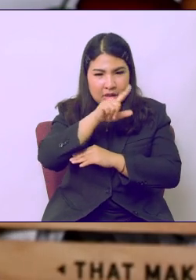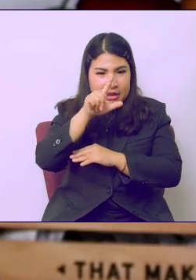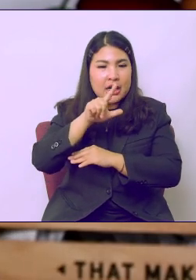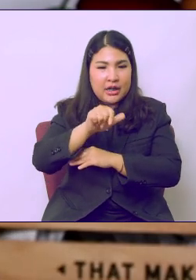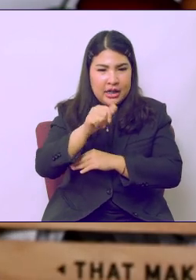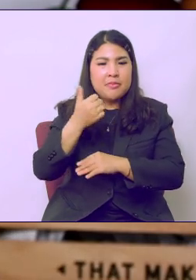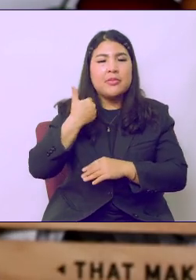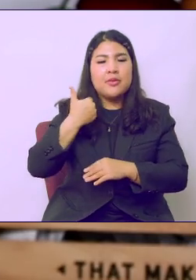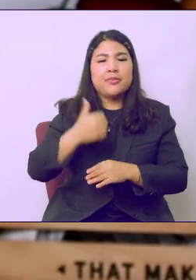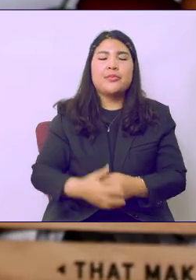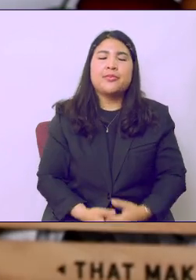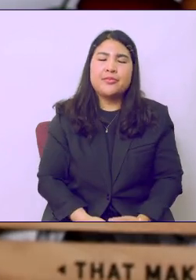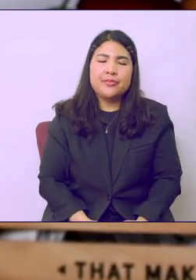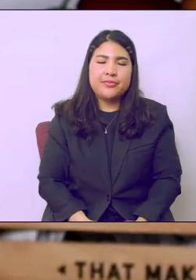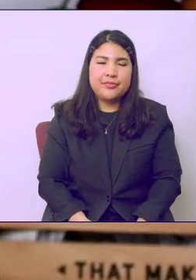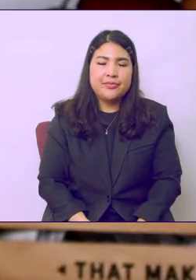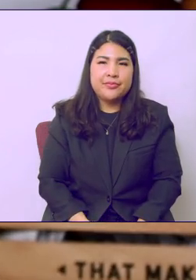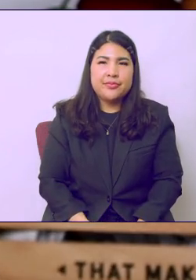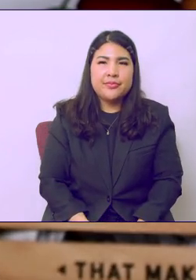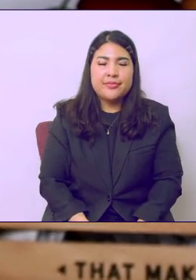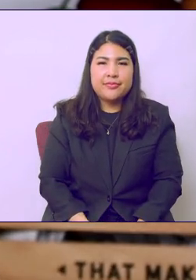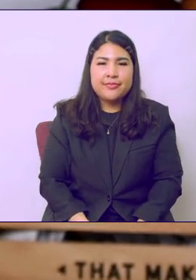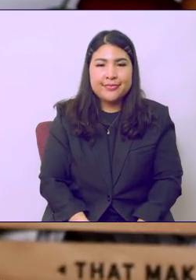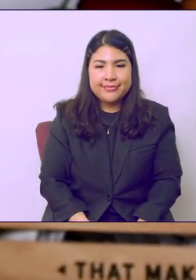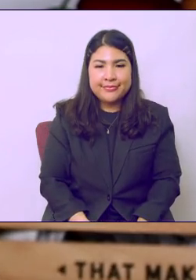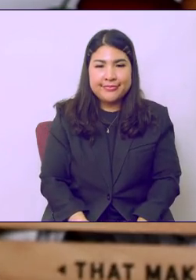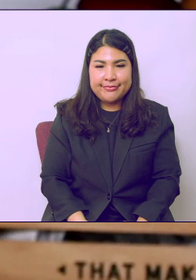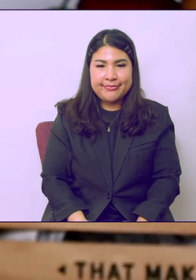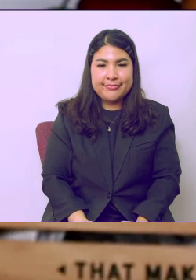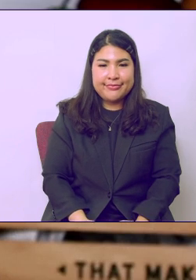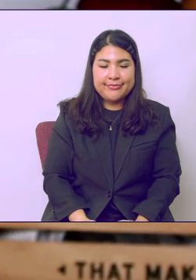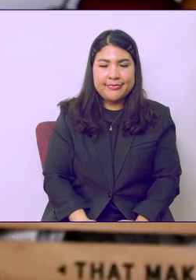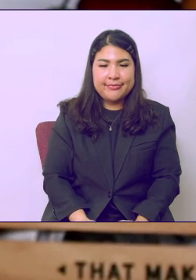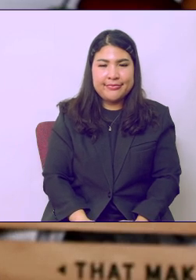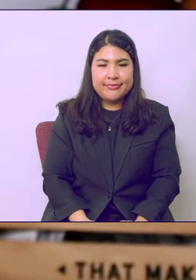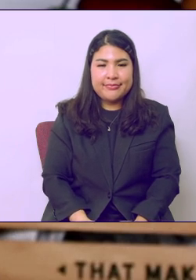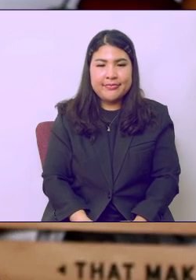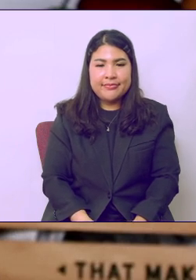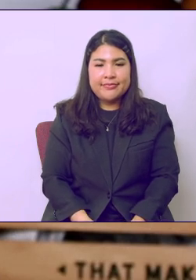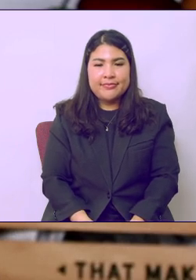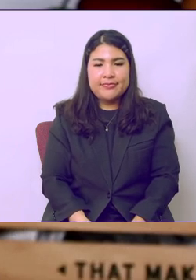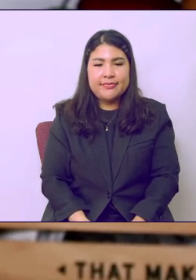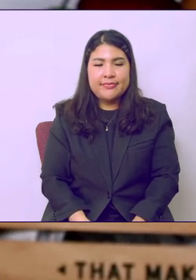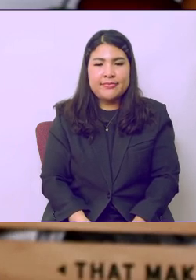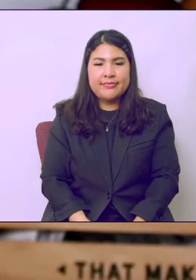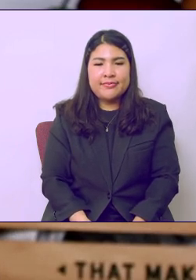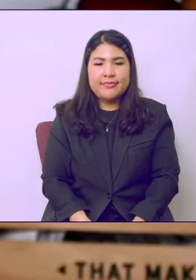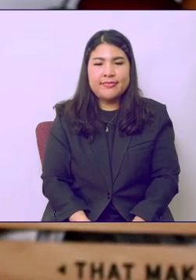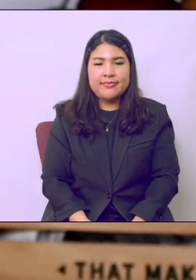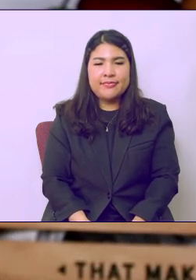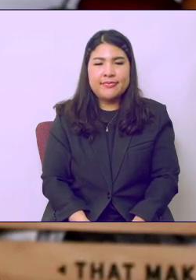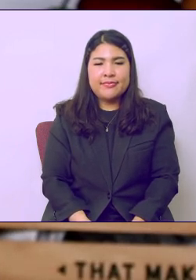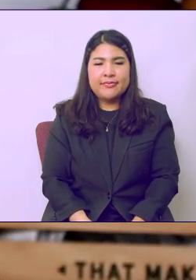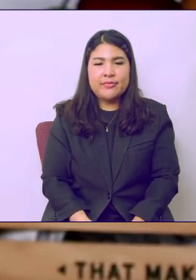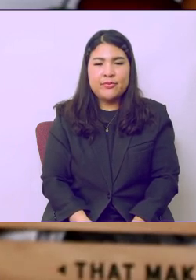ร่างกายของเราครับผมอ่ะแนะนำถ่าโยคะสำหรับสม